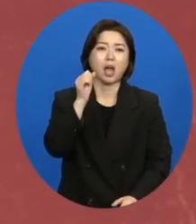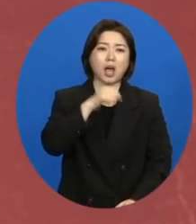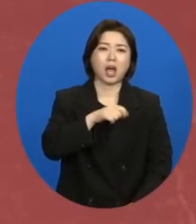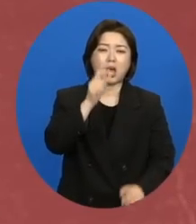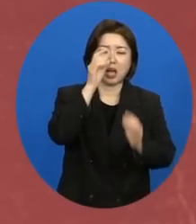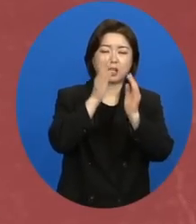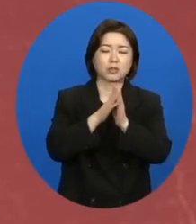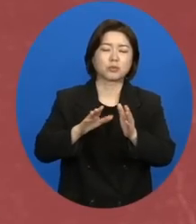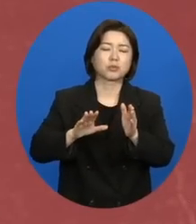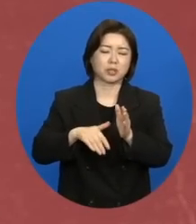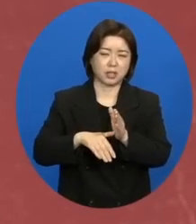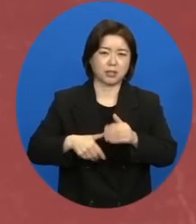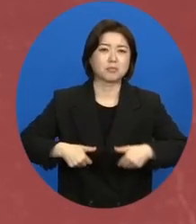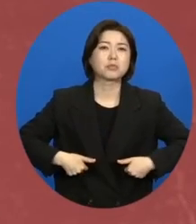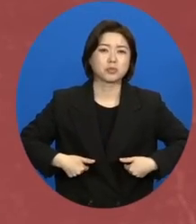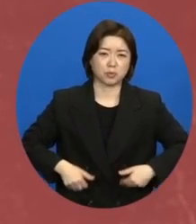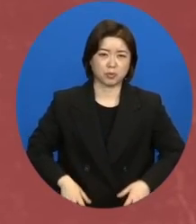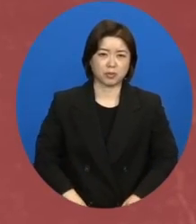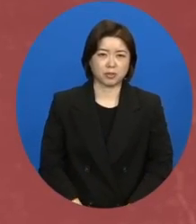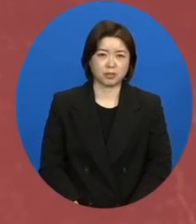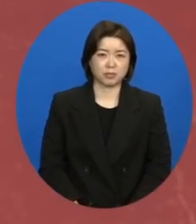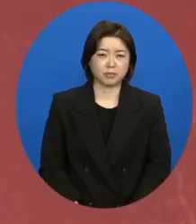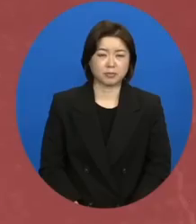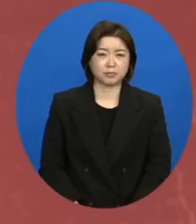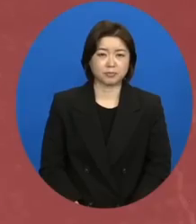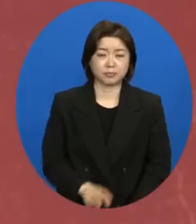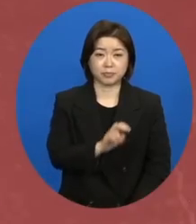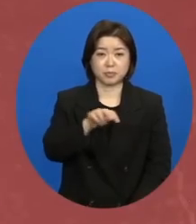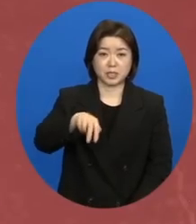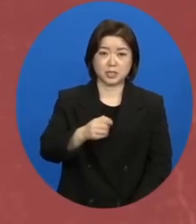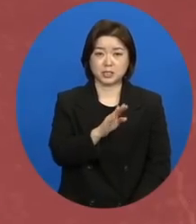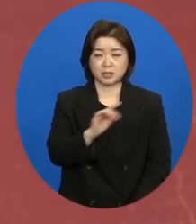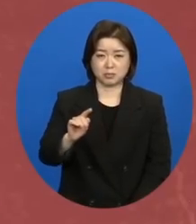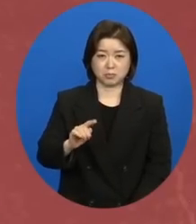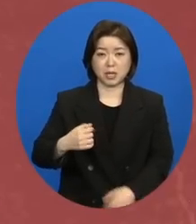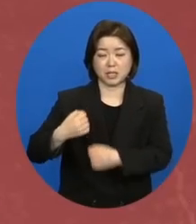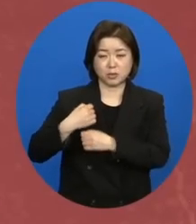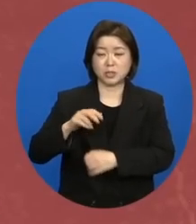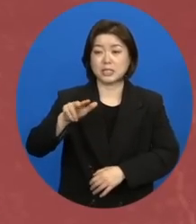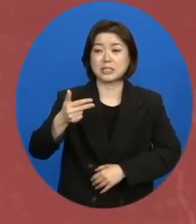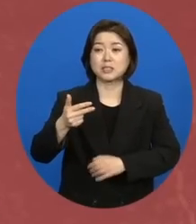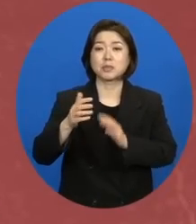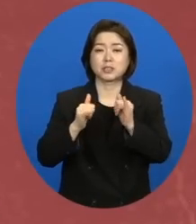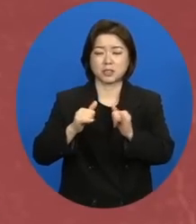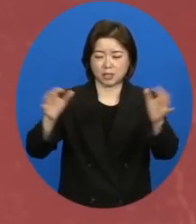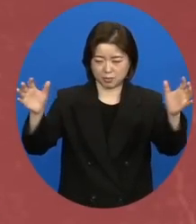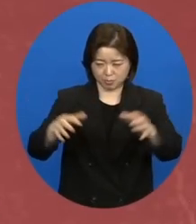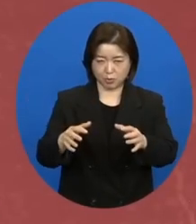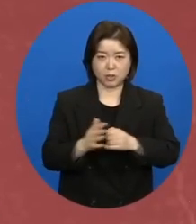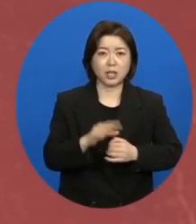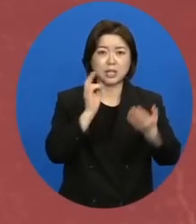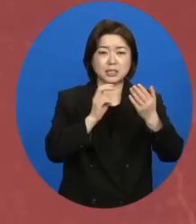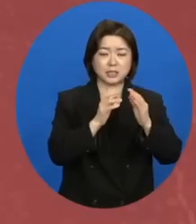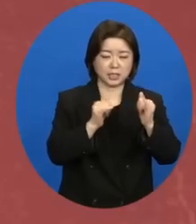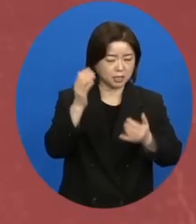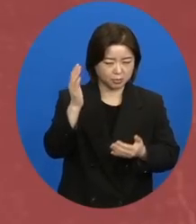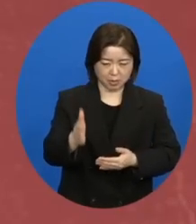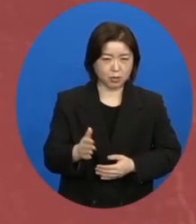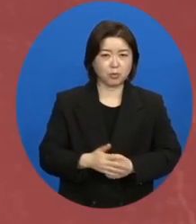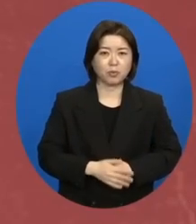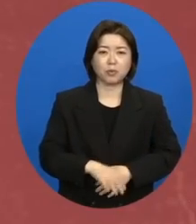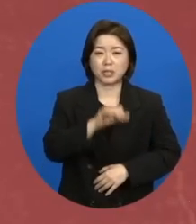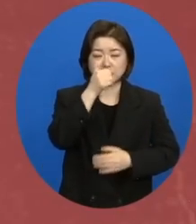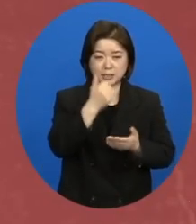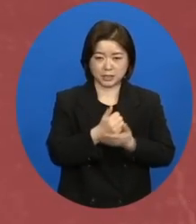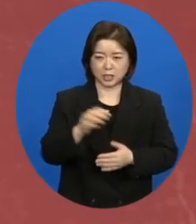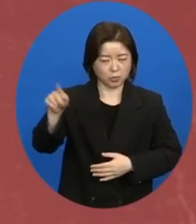때구나. 그래서 미스바 용사들 700명만 모여라. 찬양대도 하지 않고 장로님들